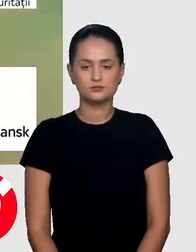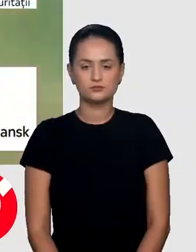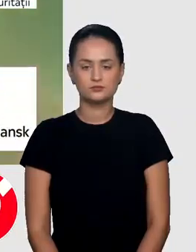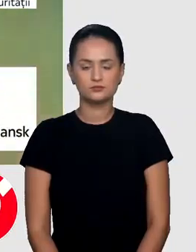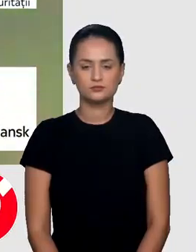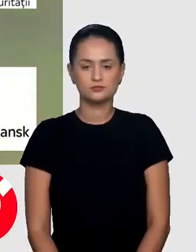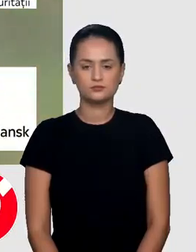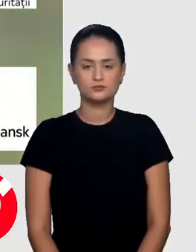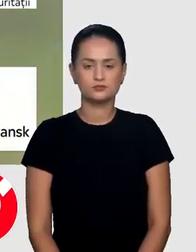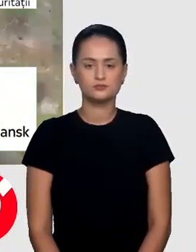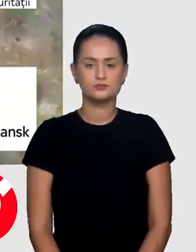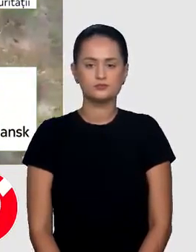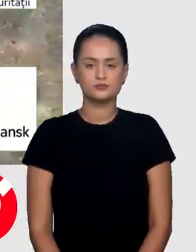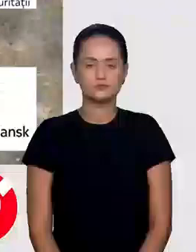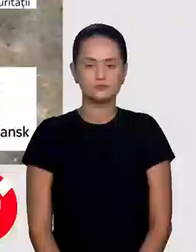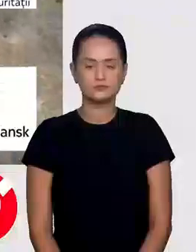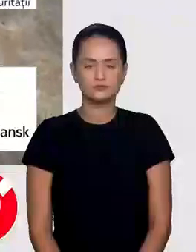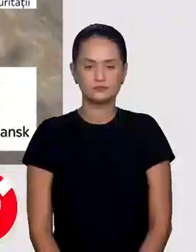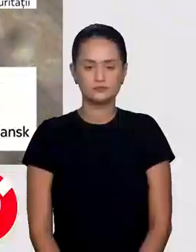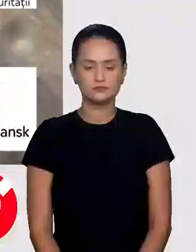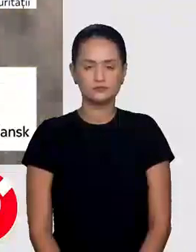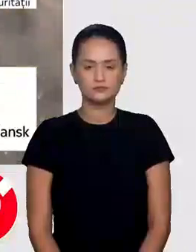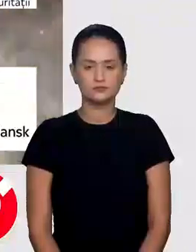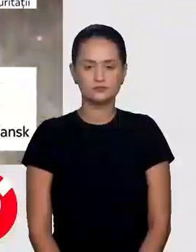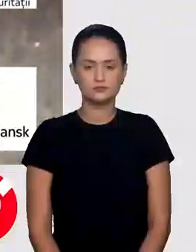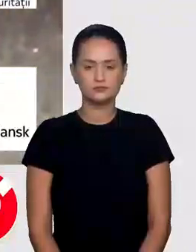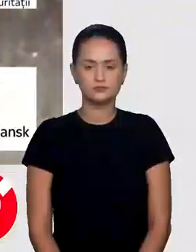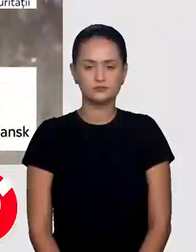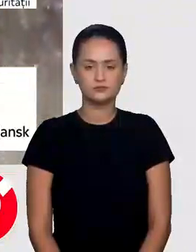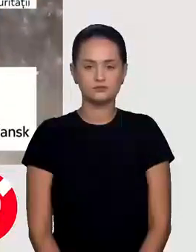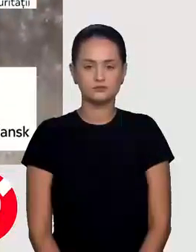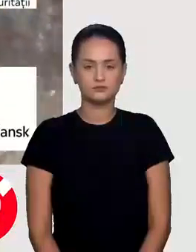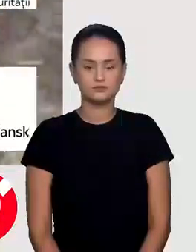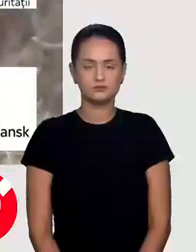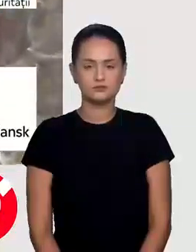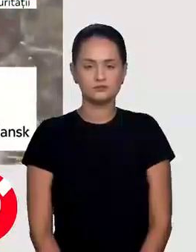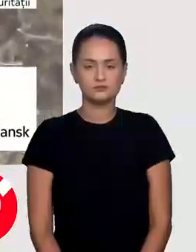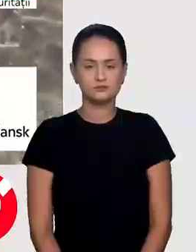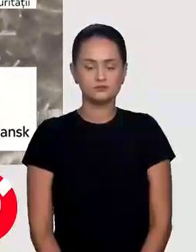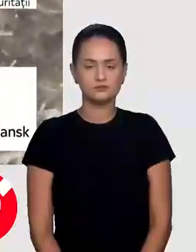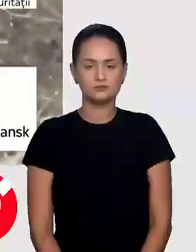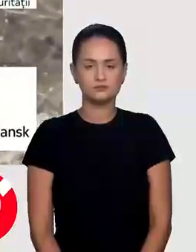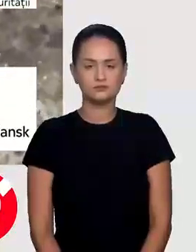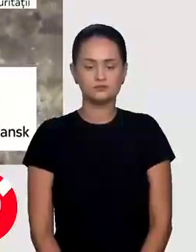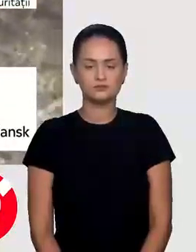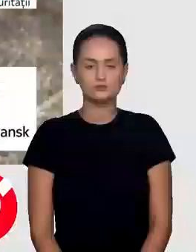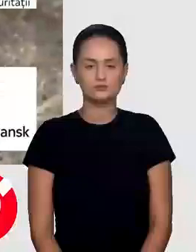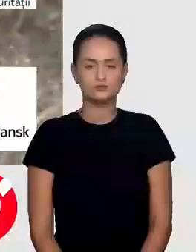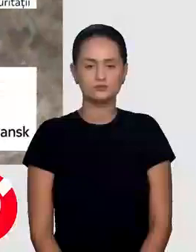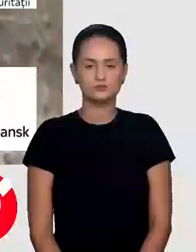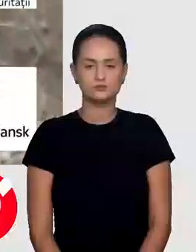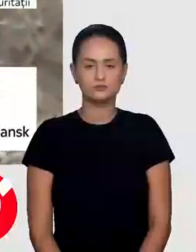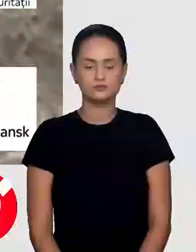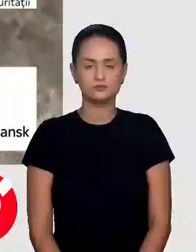linie a frontului rămâne însă cea din Kupiansk. Rusia încearcă să încercuiască și să captureze orașul care a fost